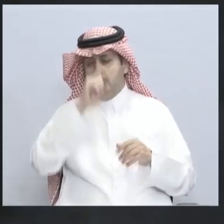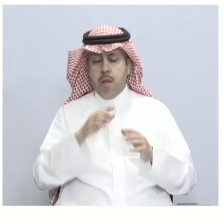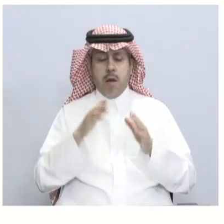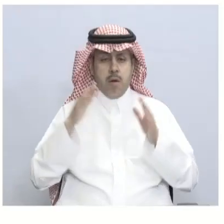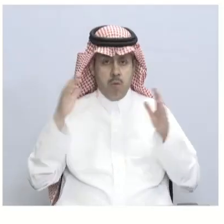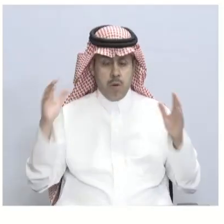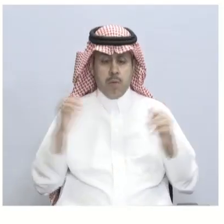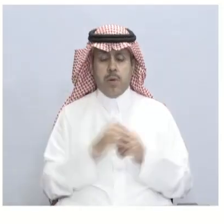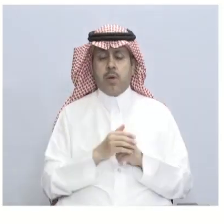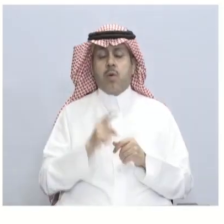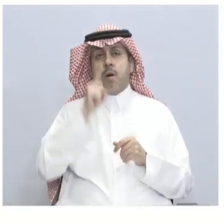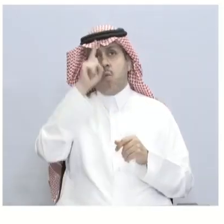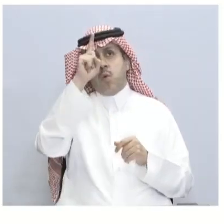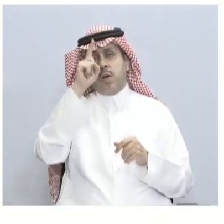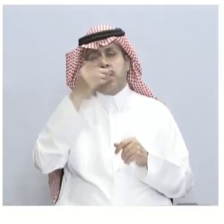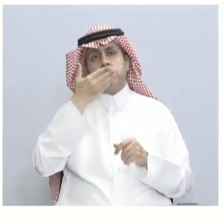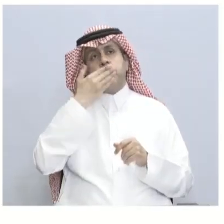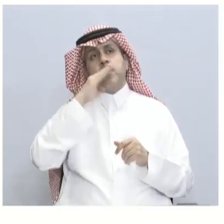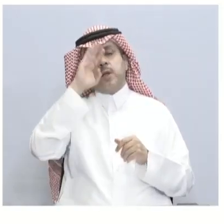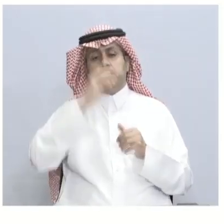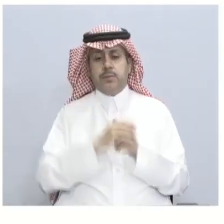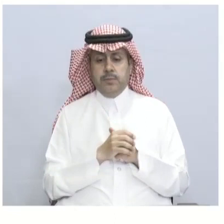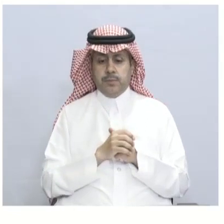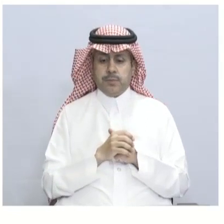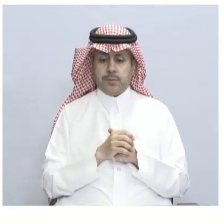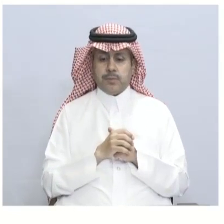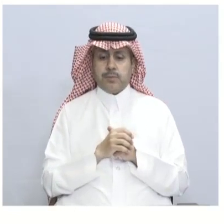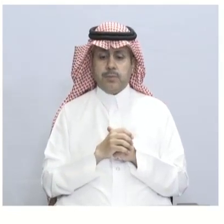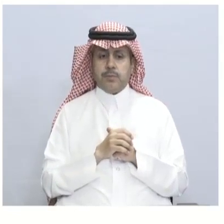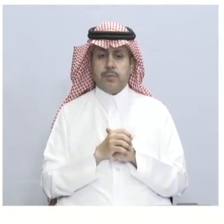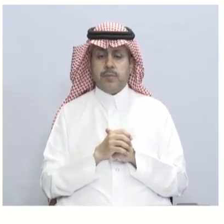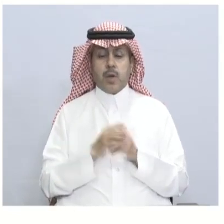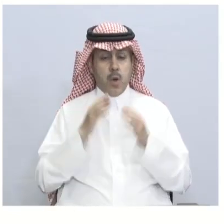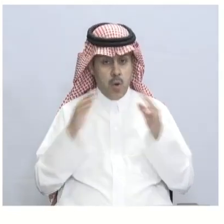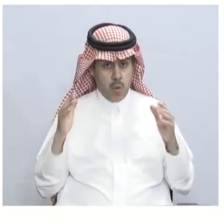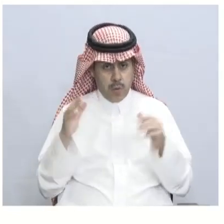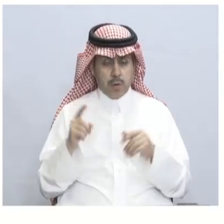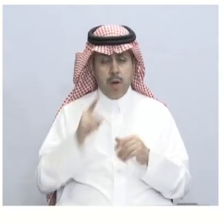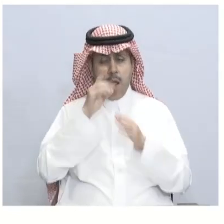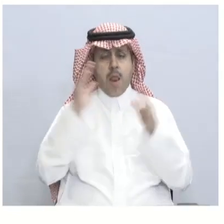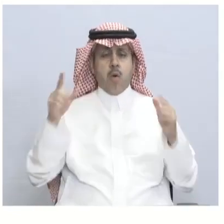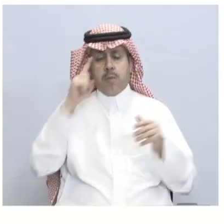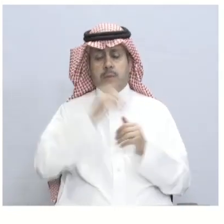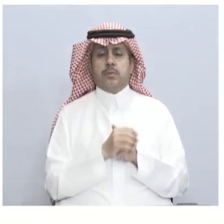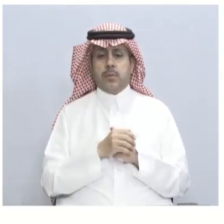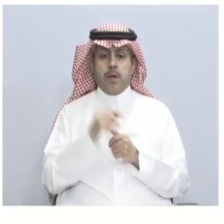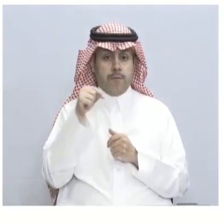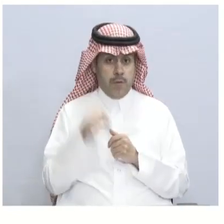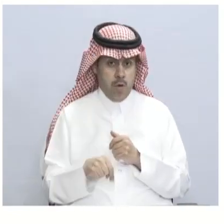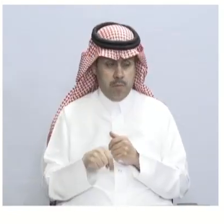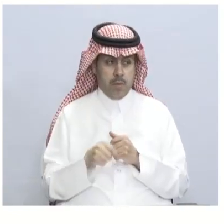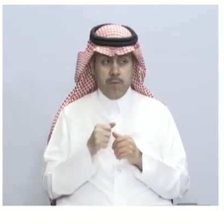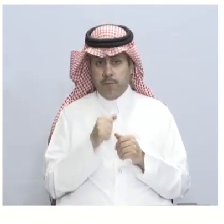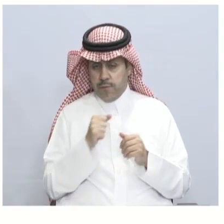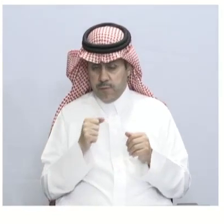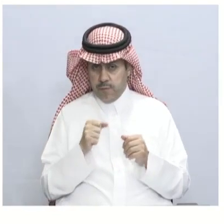الله اكبر ولله الحمد فنكثر في يوم وفي عيد